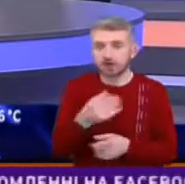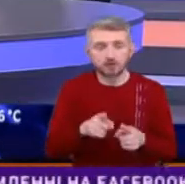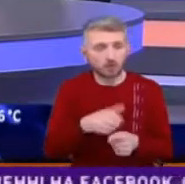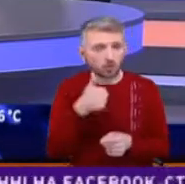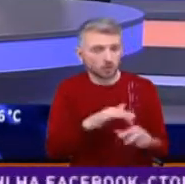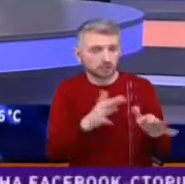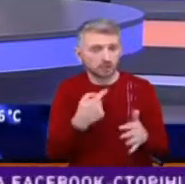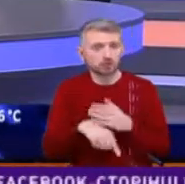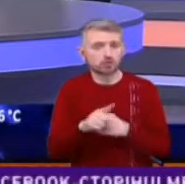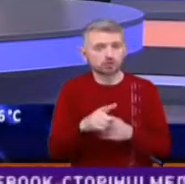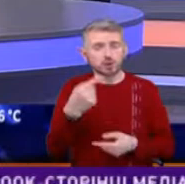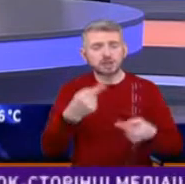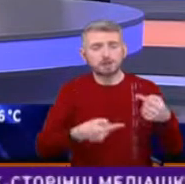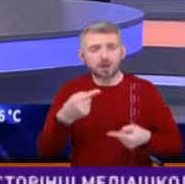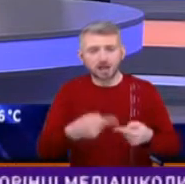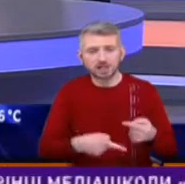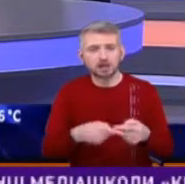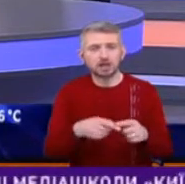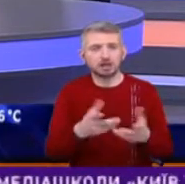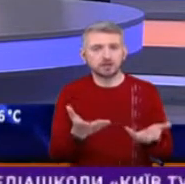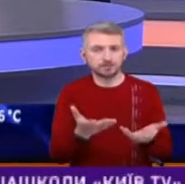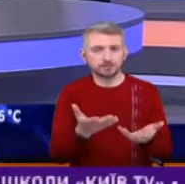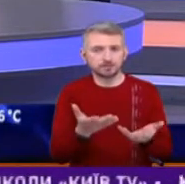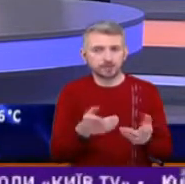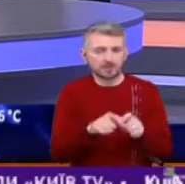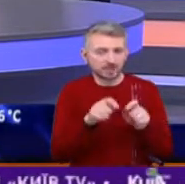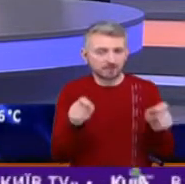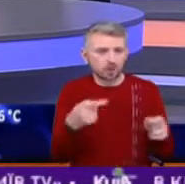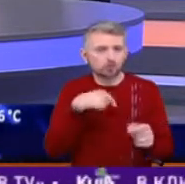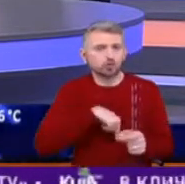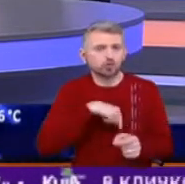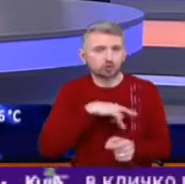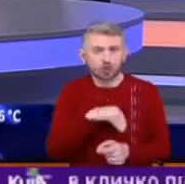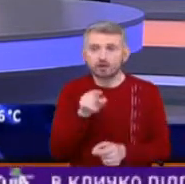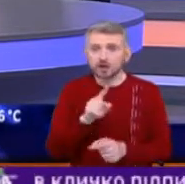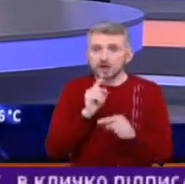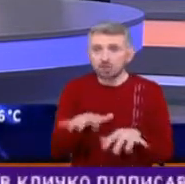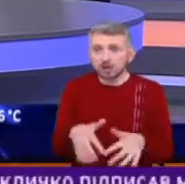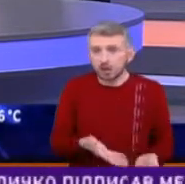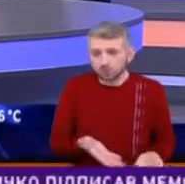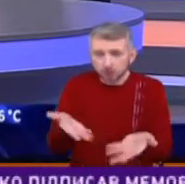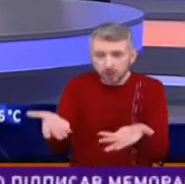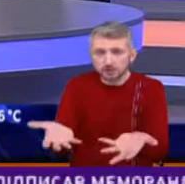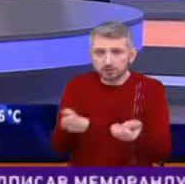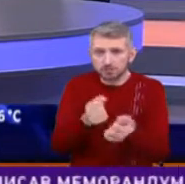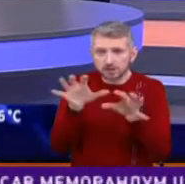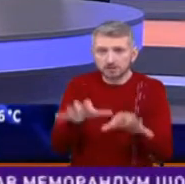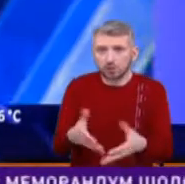хороша історія, тому що якраз дебати відкривають нутро. Ну, от ви в парламенті, будь ласка, і приймайте